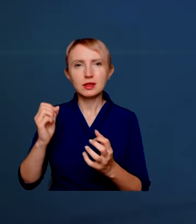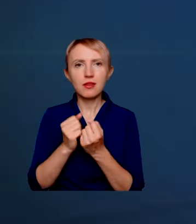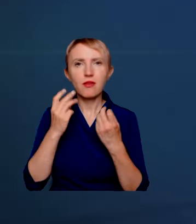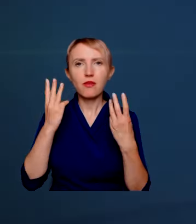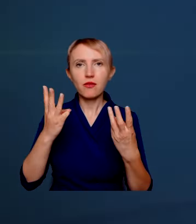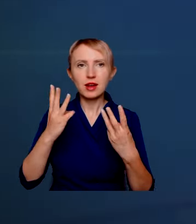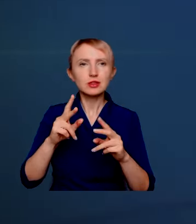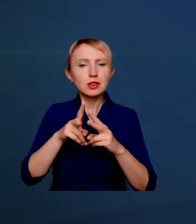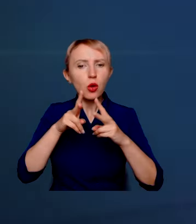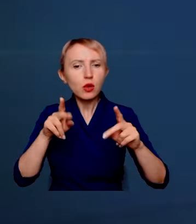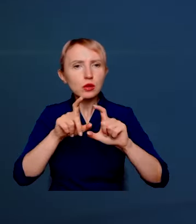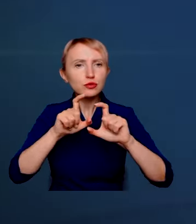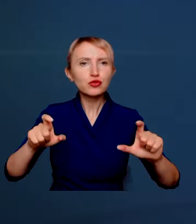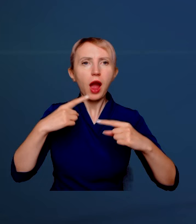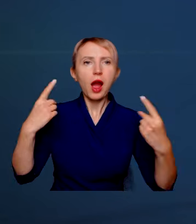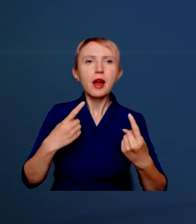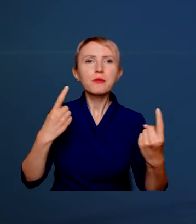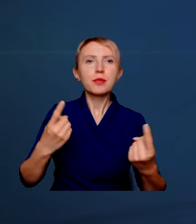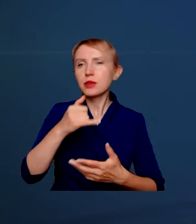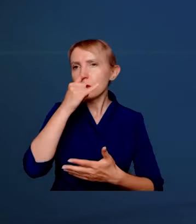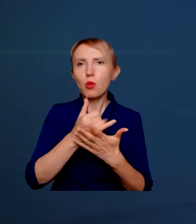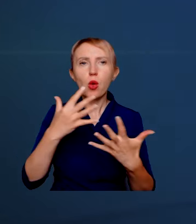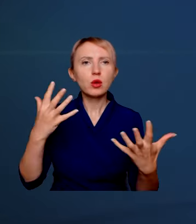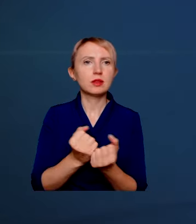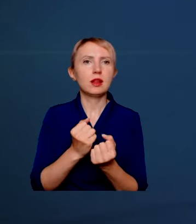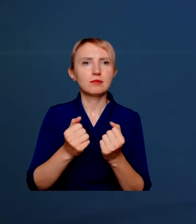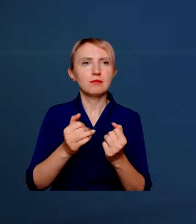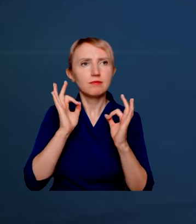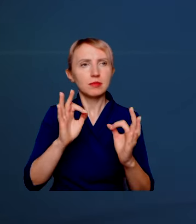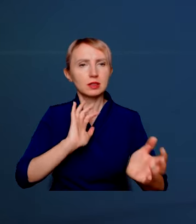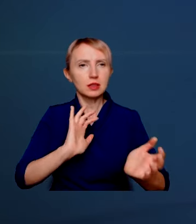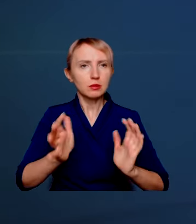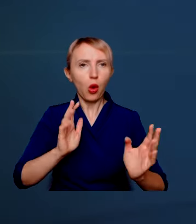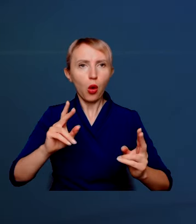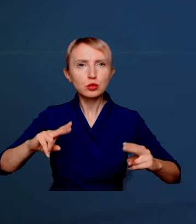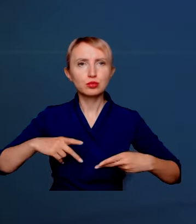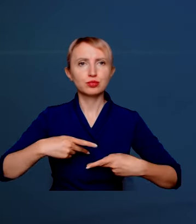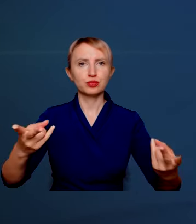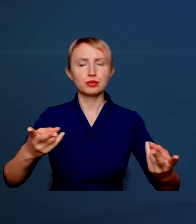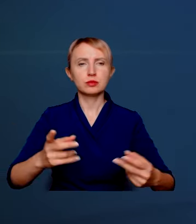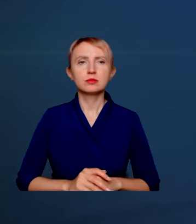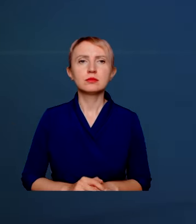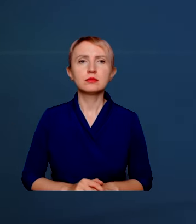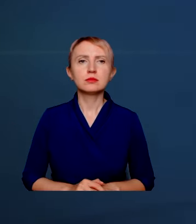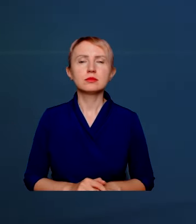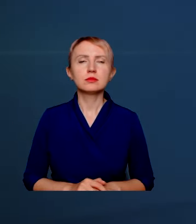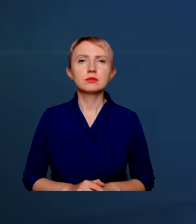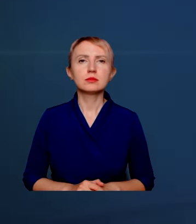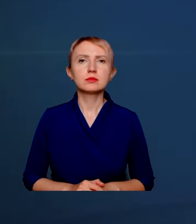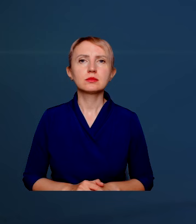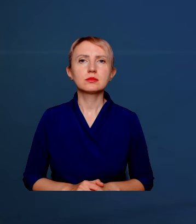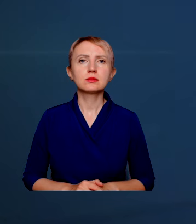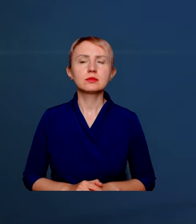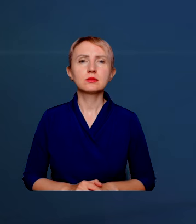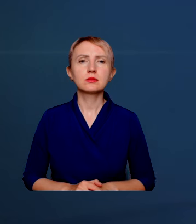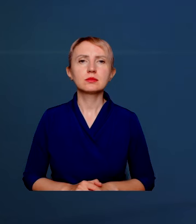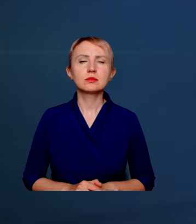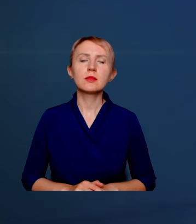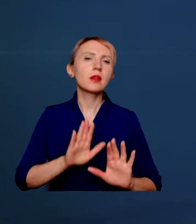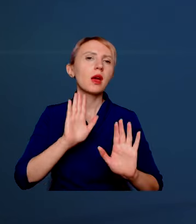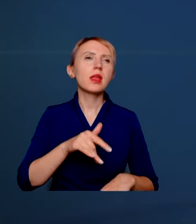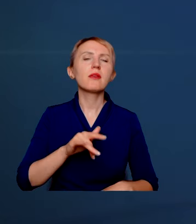kampanii no, odpowiednich środków, ażeby no, nawet najbardziej absurdalne zarzuty